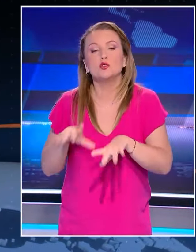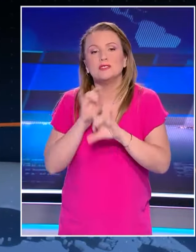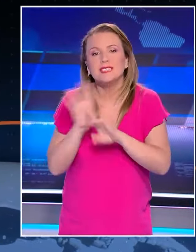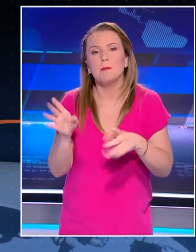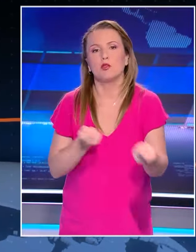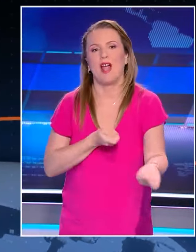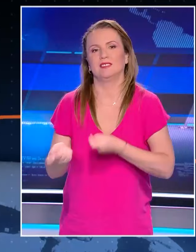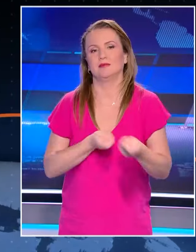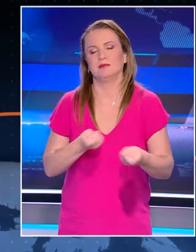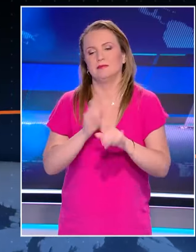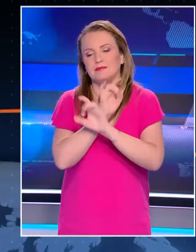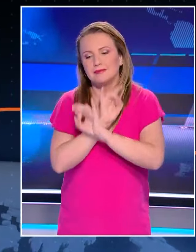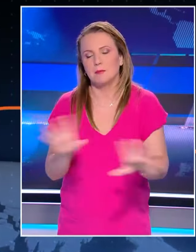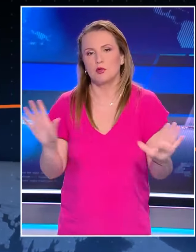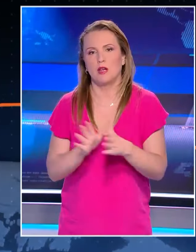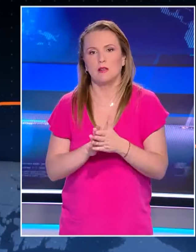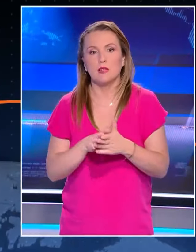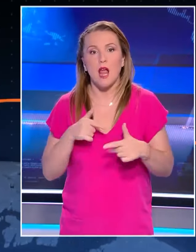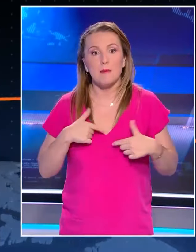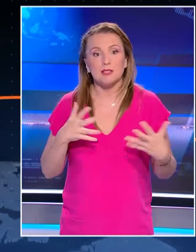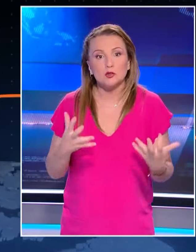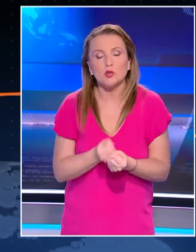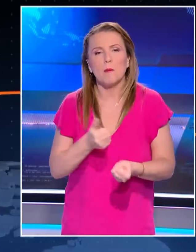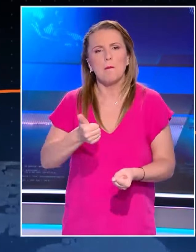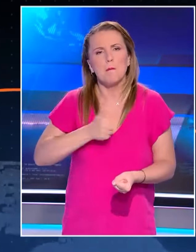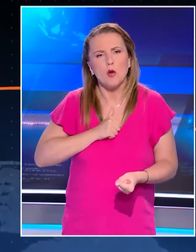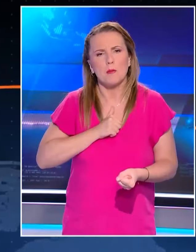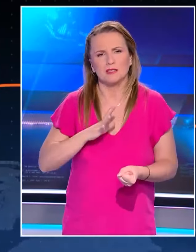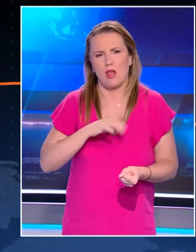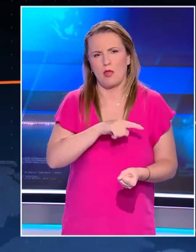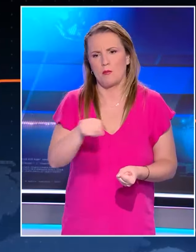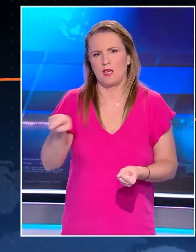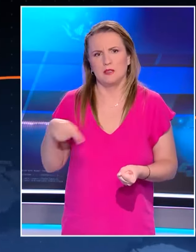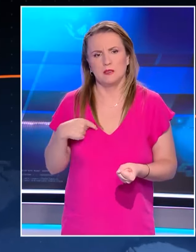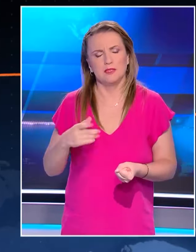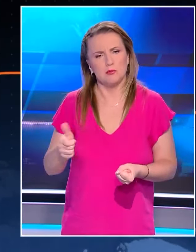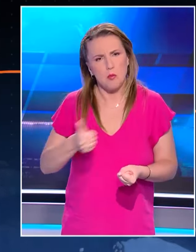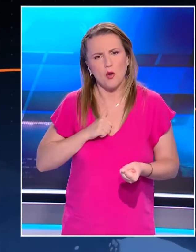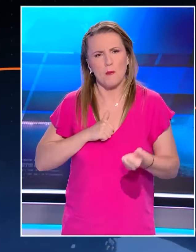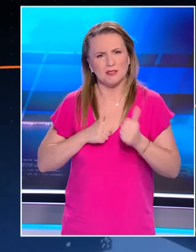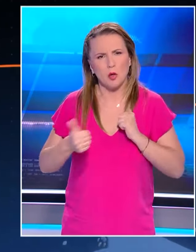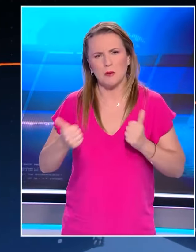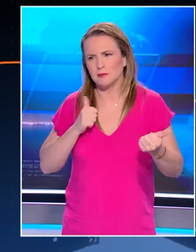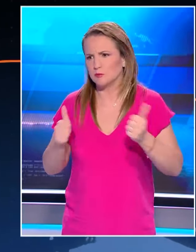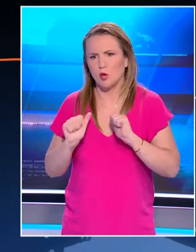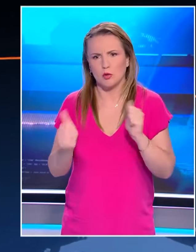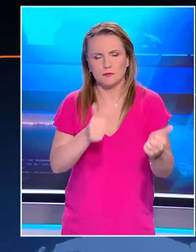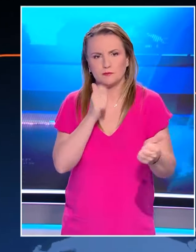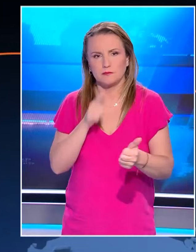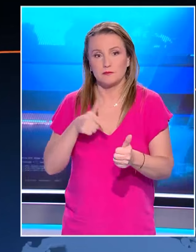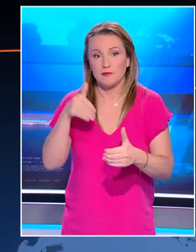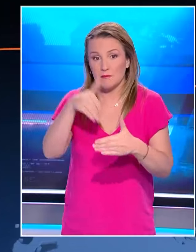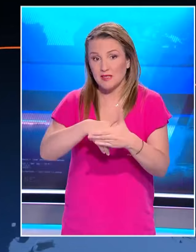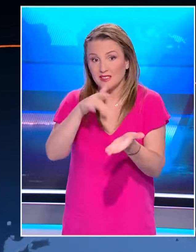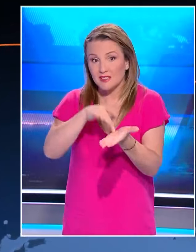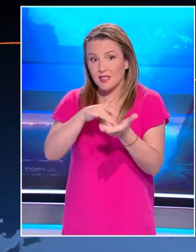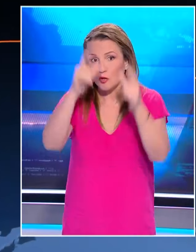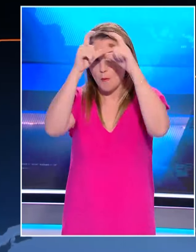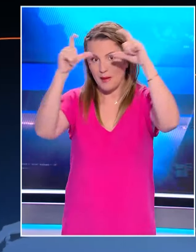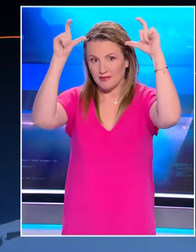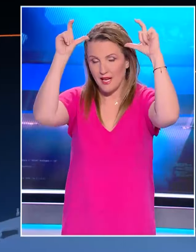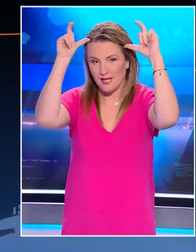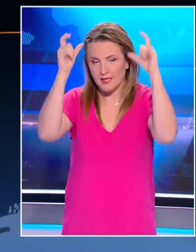βλέπετε εδώ πέρα που συνέβη, ό,τι μπορέσαμε να σώσουμε μόνοι μας οι πολίτες εδώ, είμαστε στο κέντρο της πόλης, της Νέας Πεντέλης, μπήκε μέσα